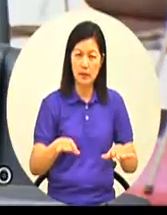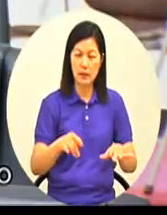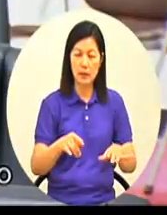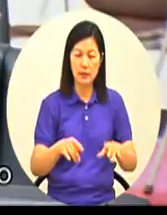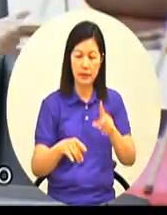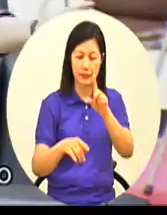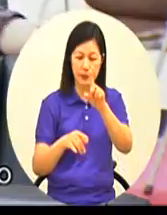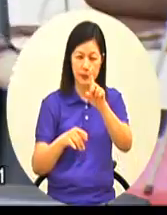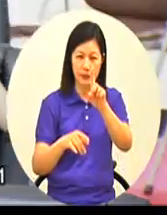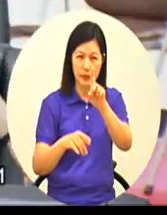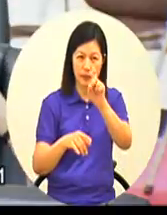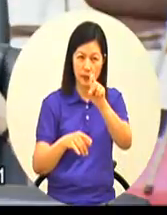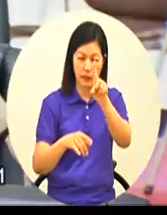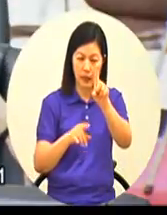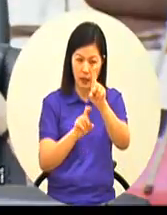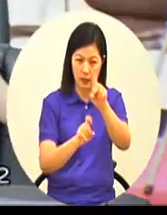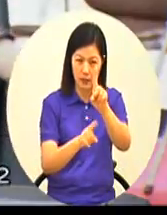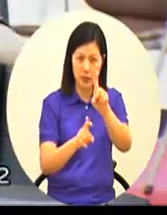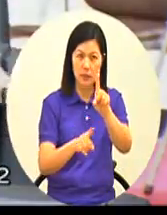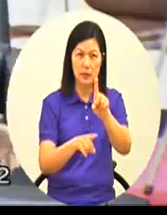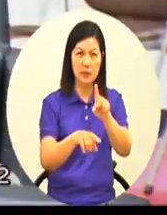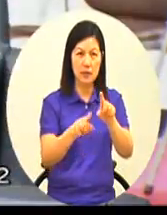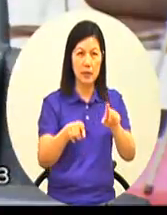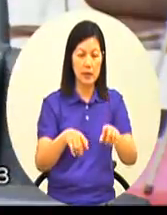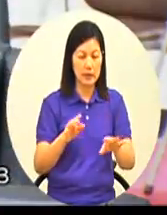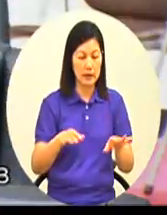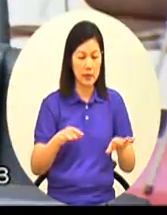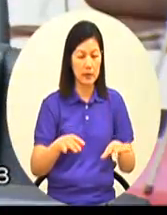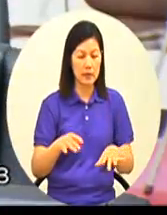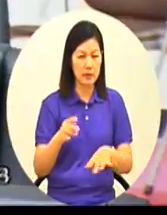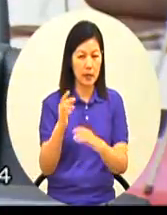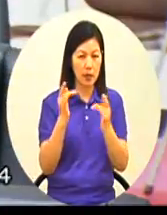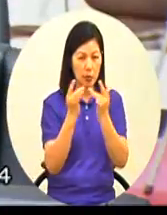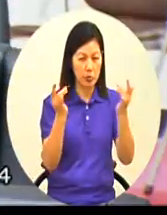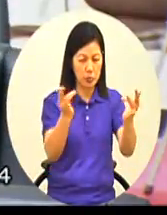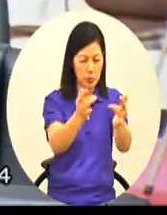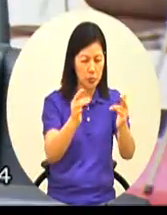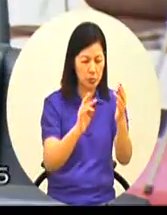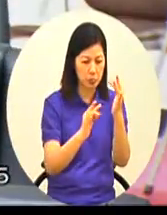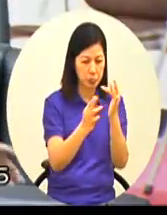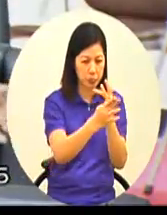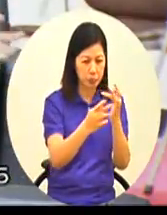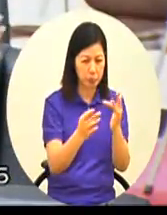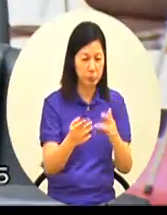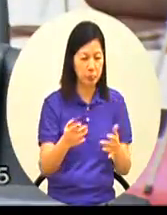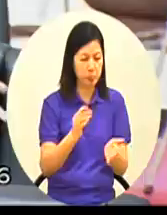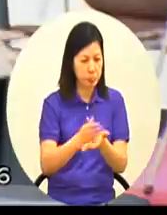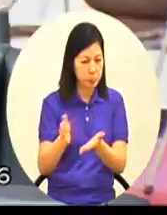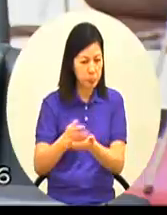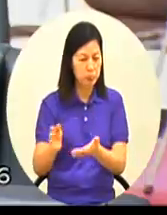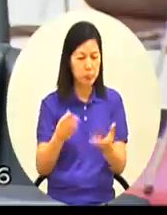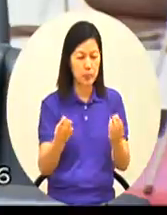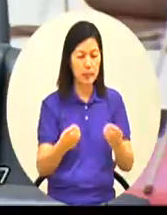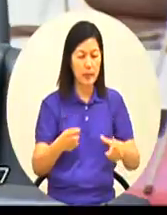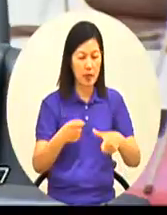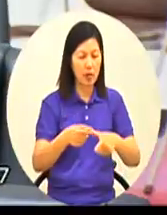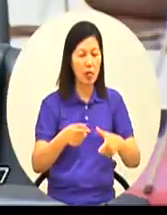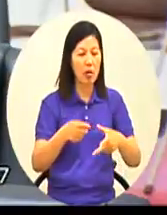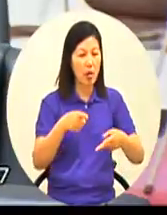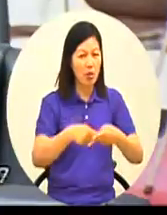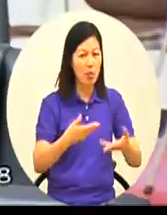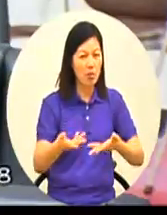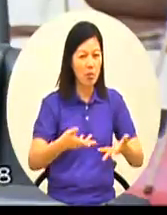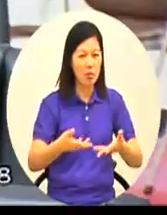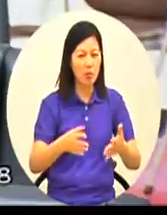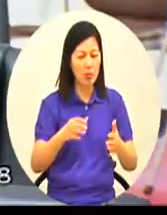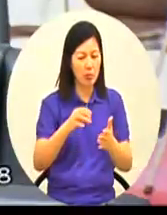五绿零八的这个公园呐、啊，现在树木还是很多没有处理掉。那我们都知道，现在公务局他人手是不够的，所以很